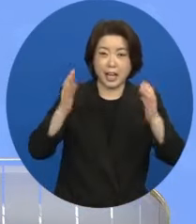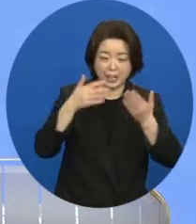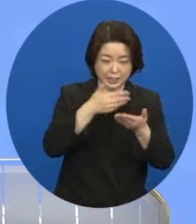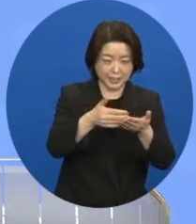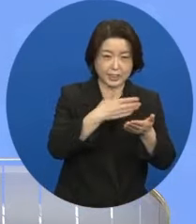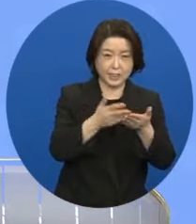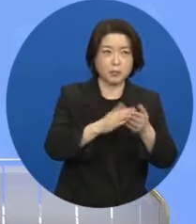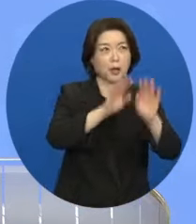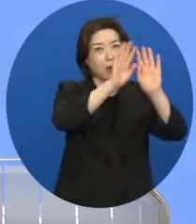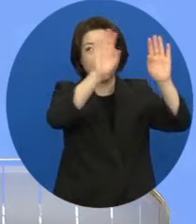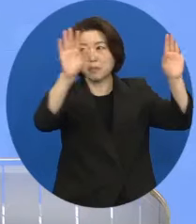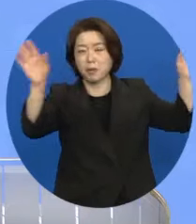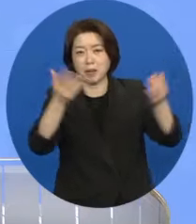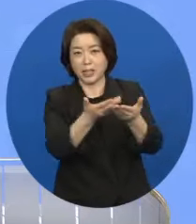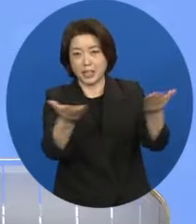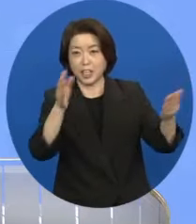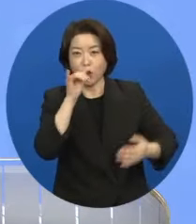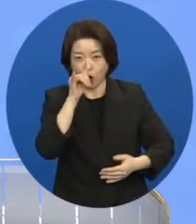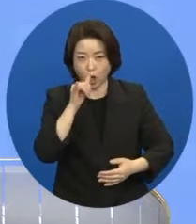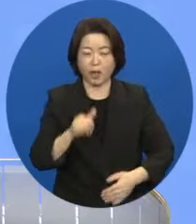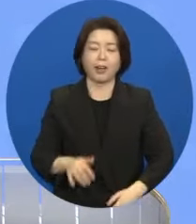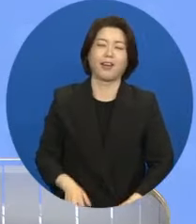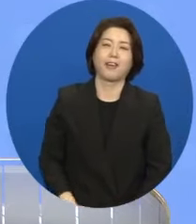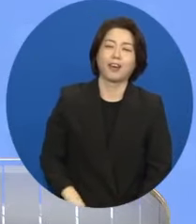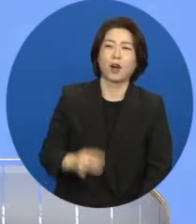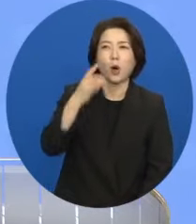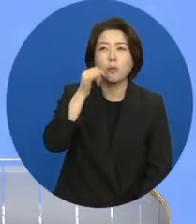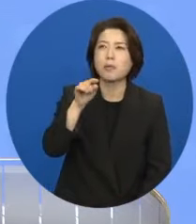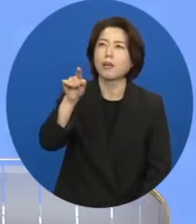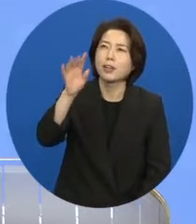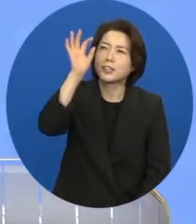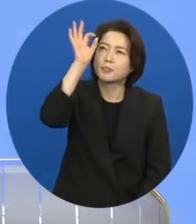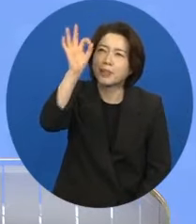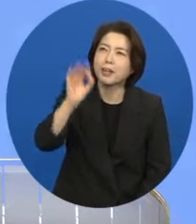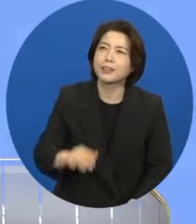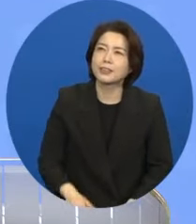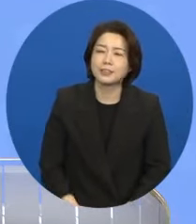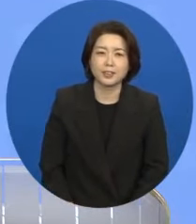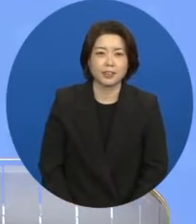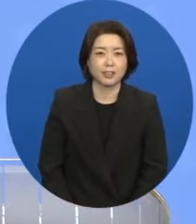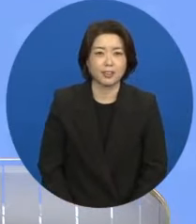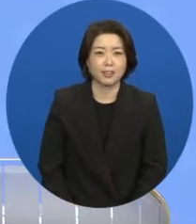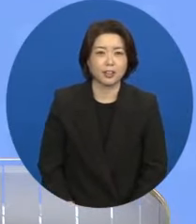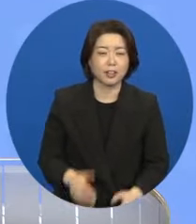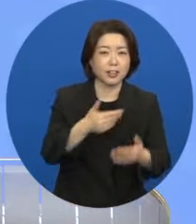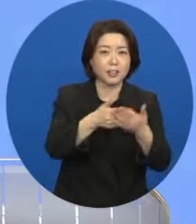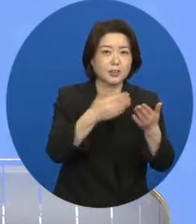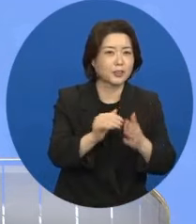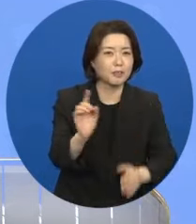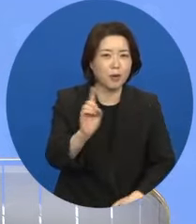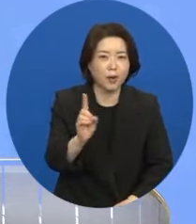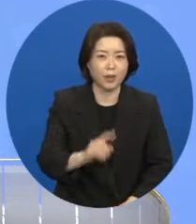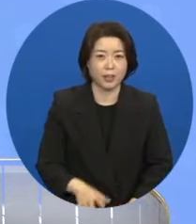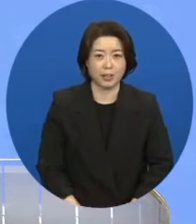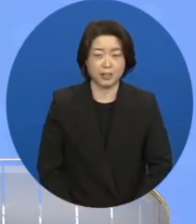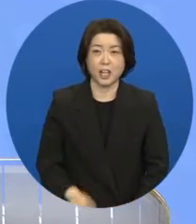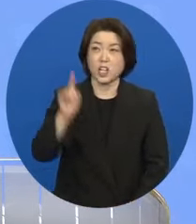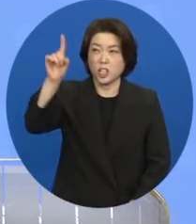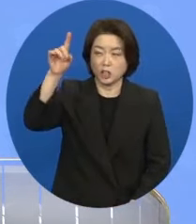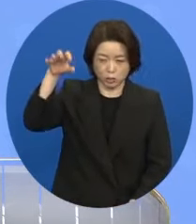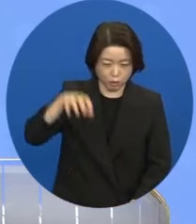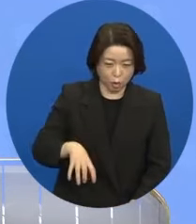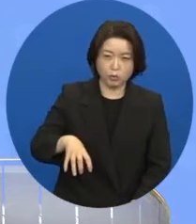붙이기도 하고 복도에 전시도 하잖아요 이제 엄마가 얘가 뭘 그렸 날를 봤어요 뭘 그리는지 아십니까 천국과